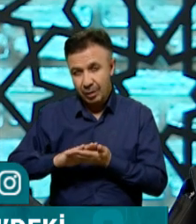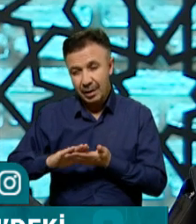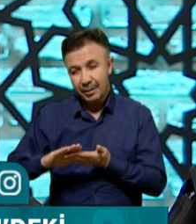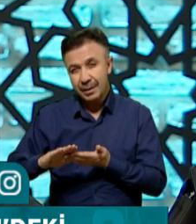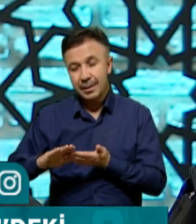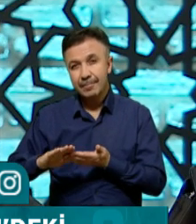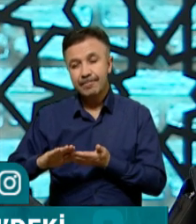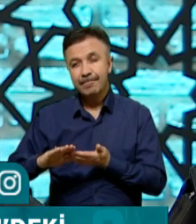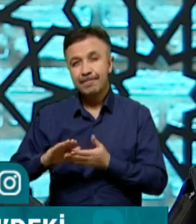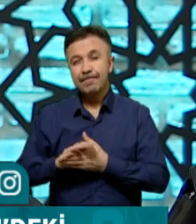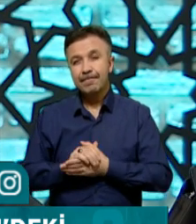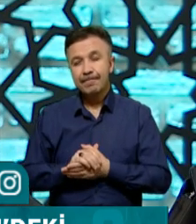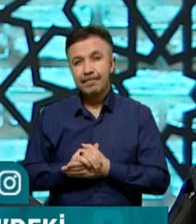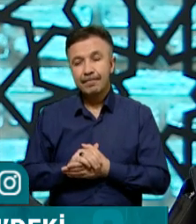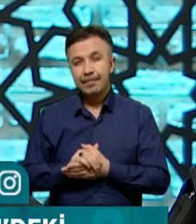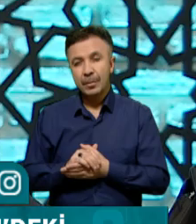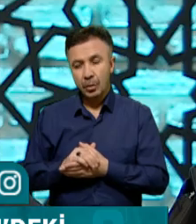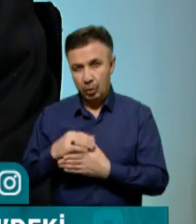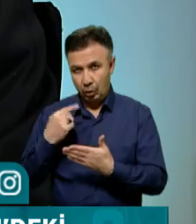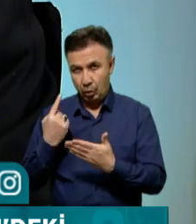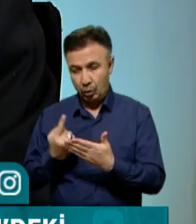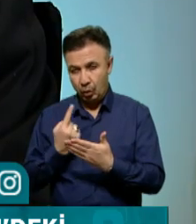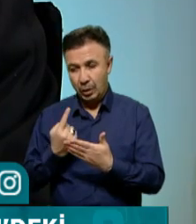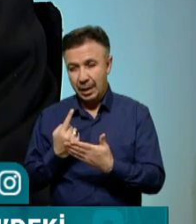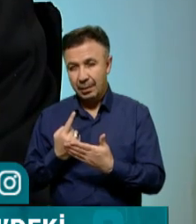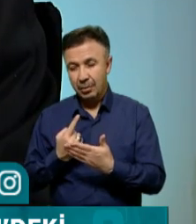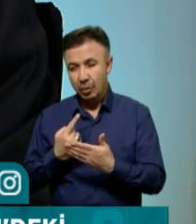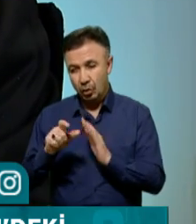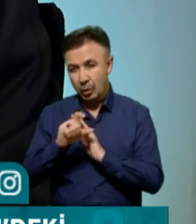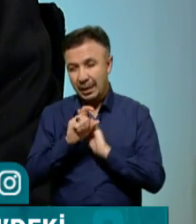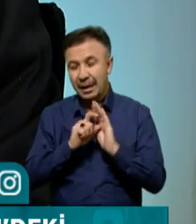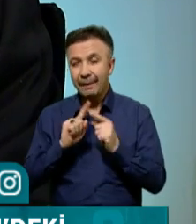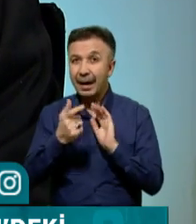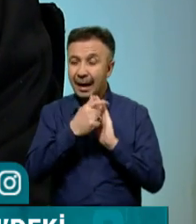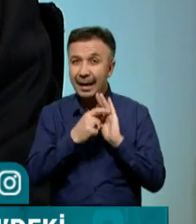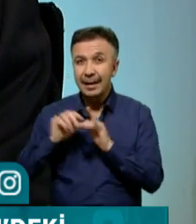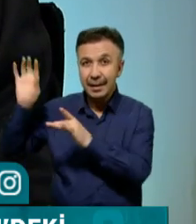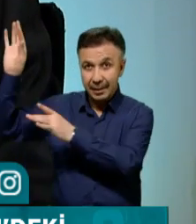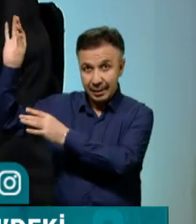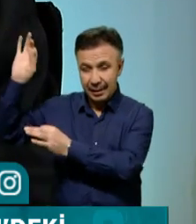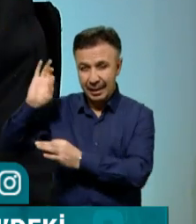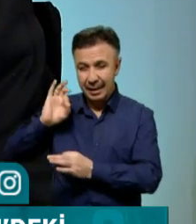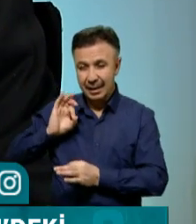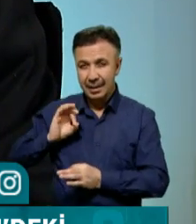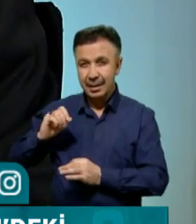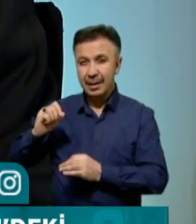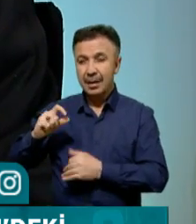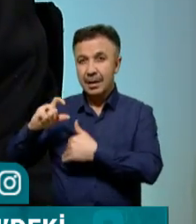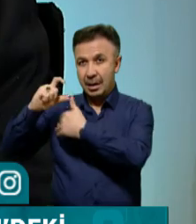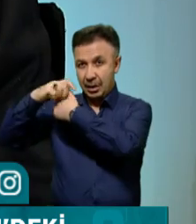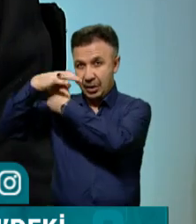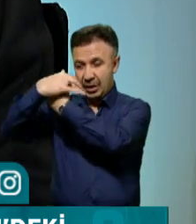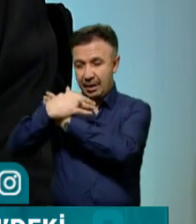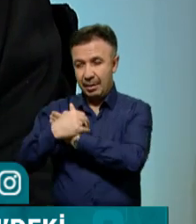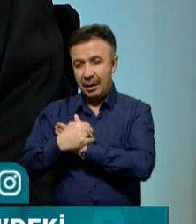Yani Kur'an sureleri ve ayetleri inerken Cebrail aleyhissalatü